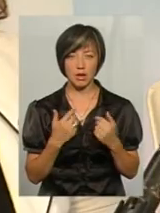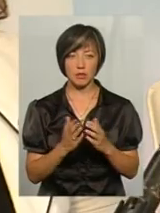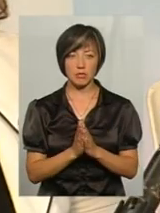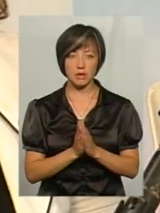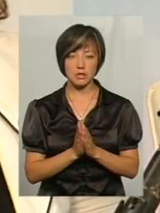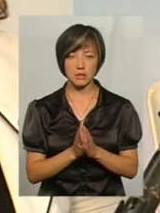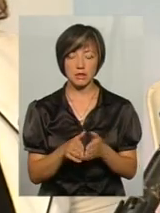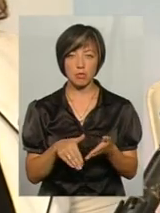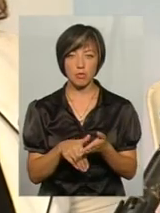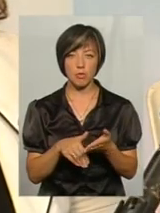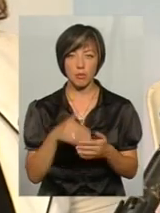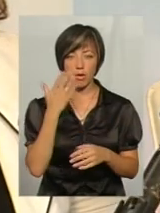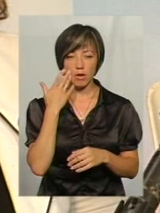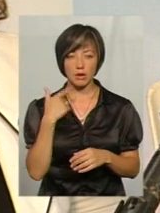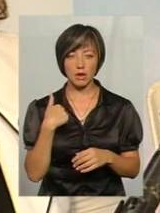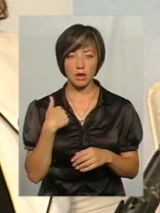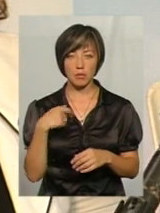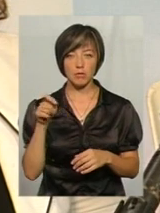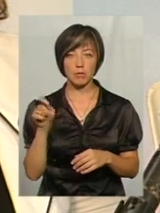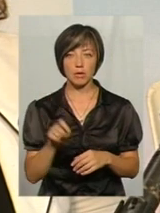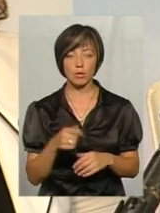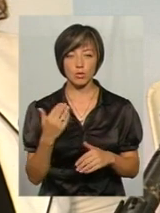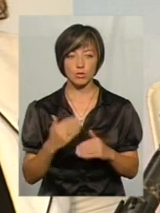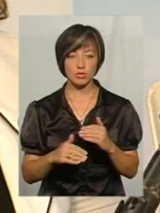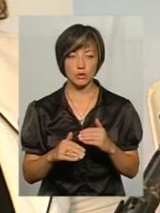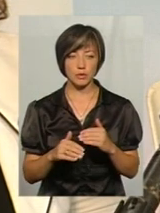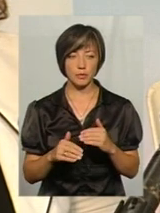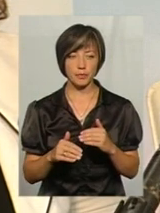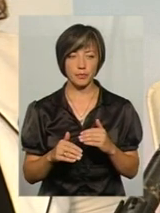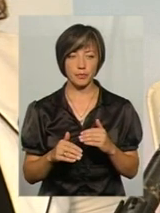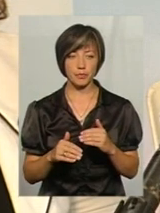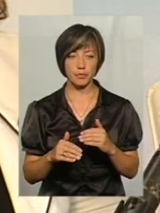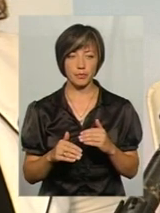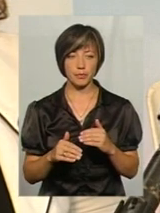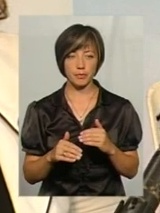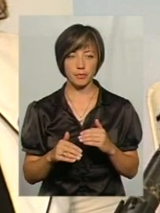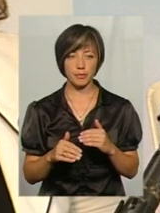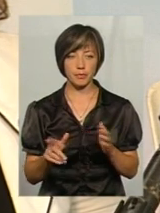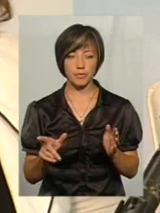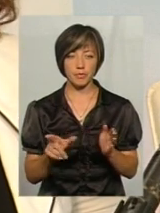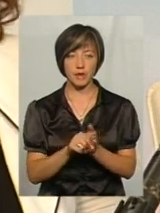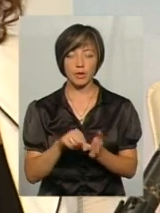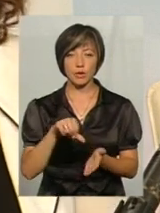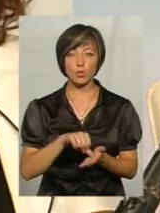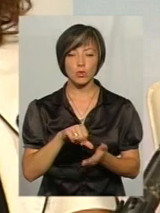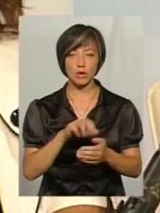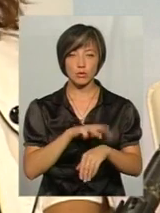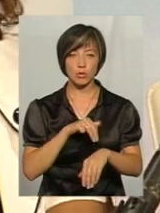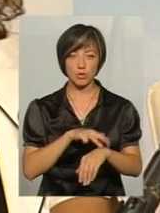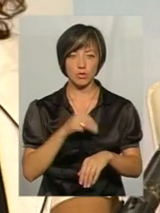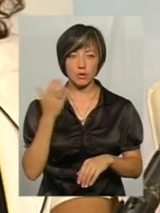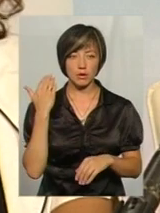помощи. Я когда приехала уже, когда уже приехала с участковым